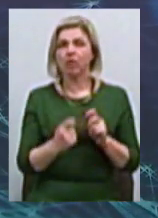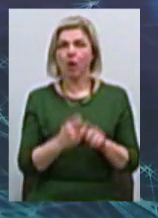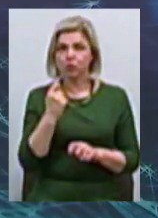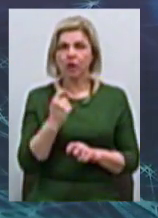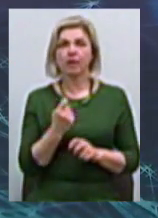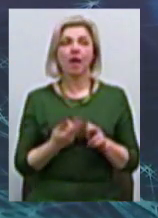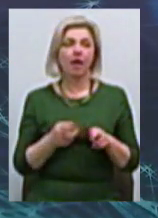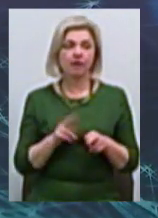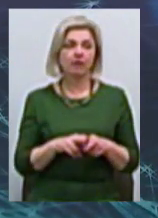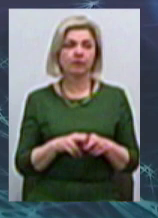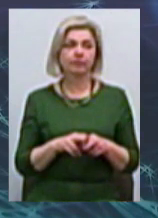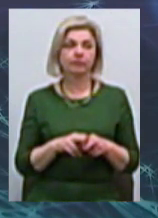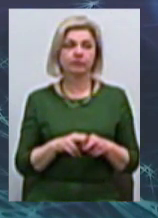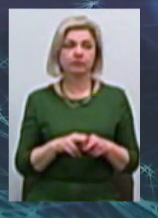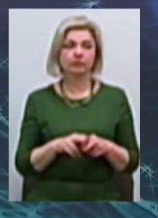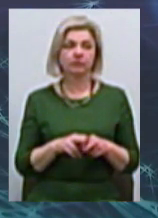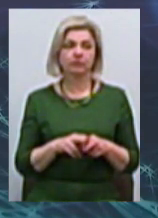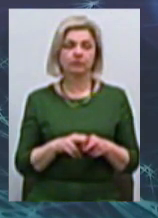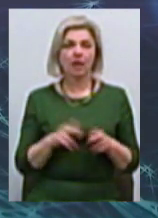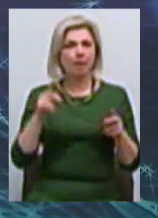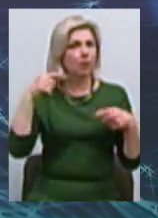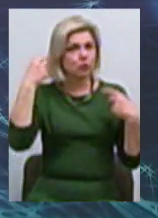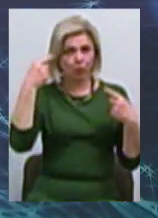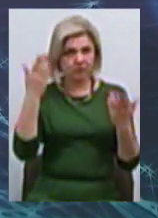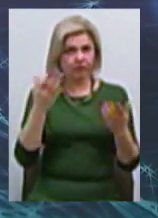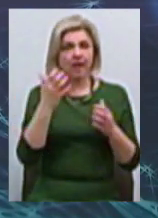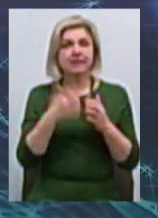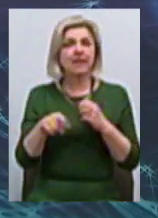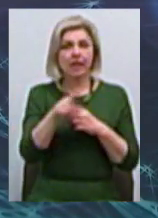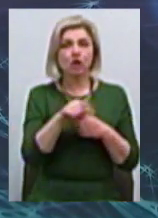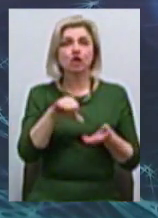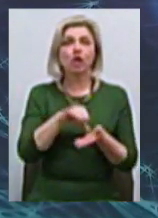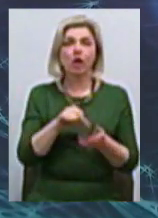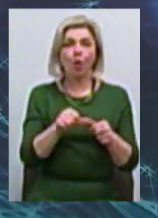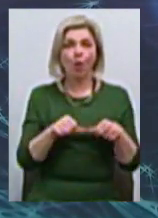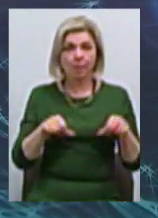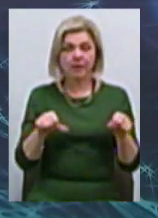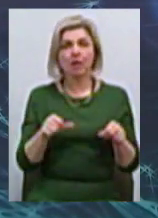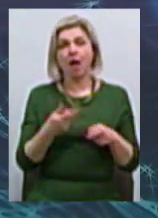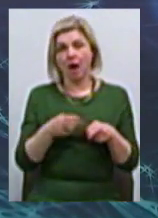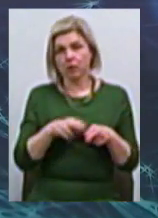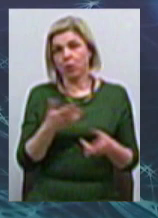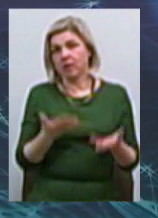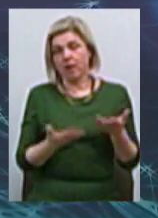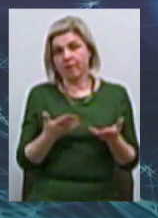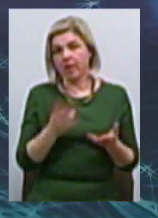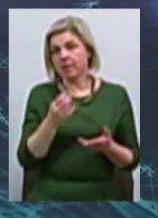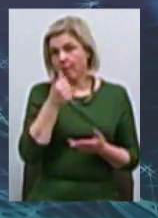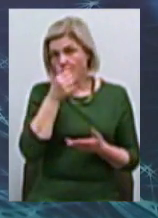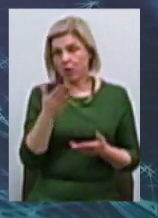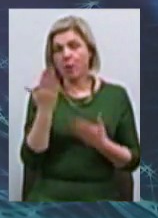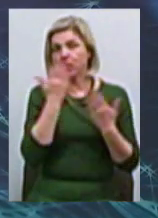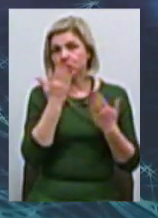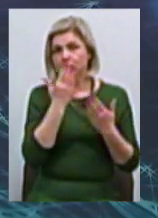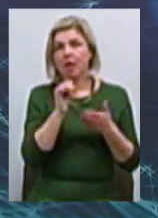это просто безумство какое-то среди членов комиссии, которые наверняка просто не могли прочитать